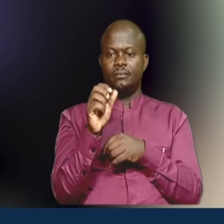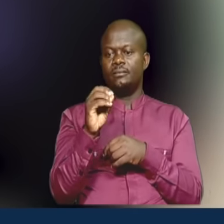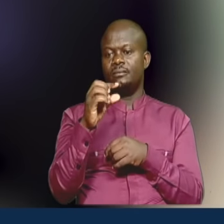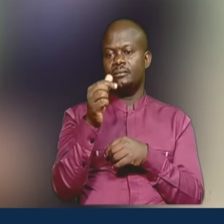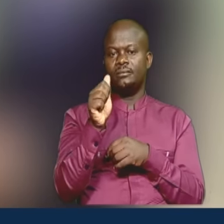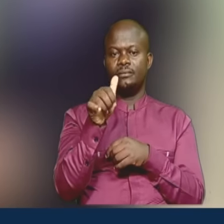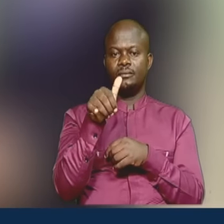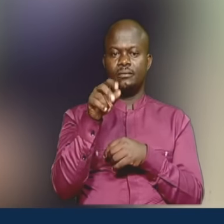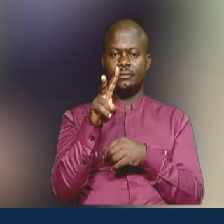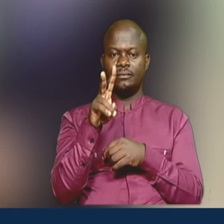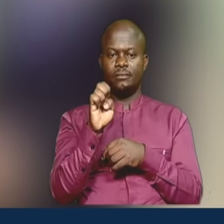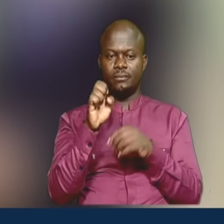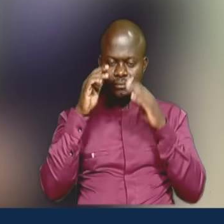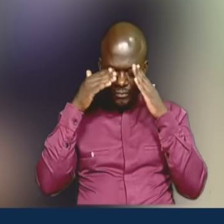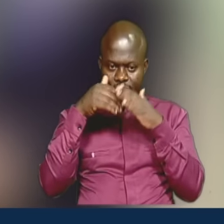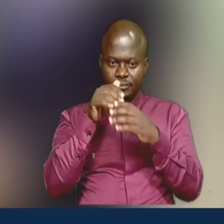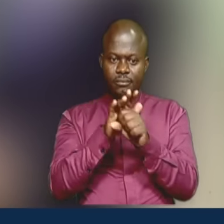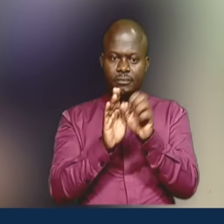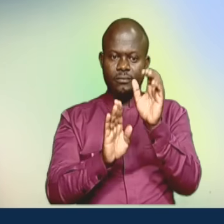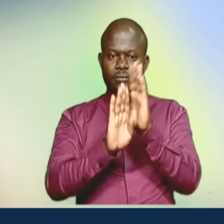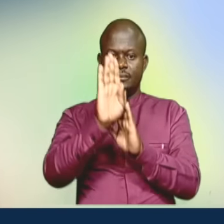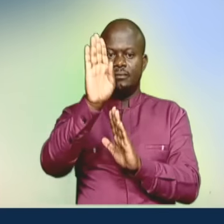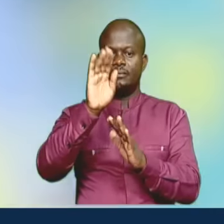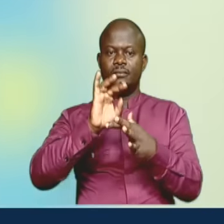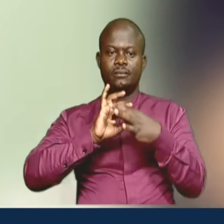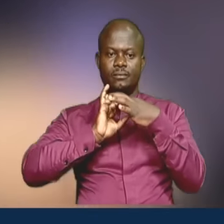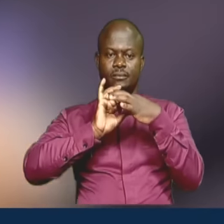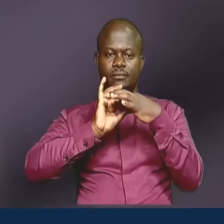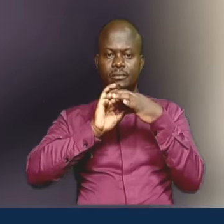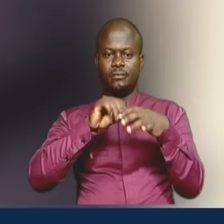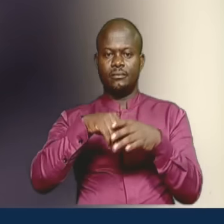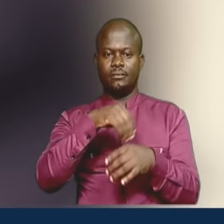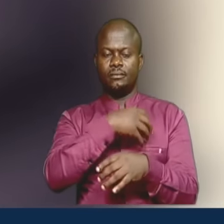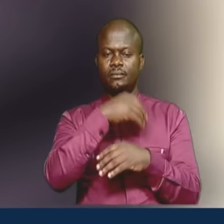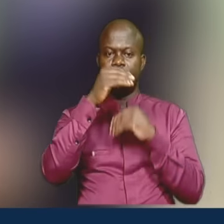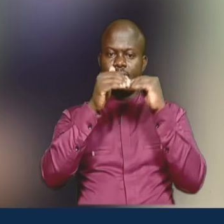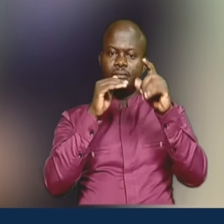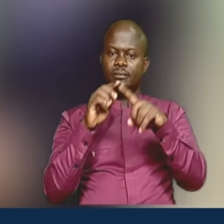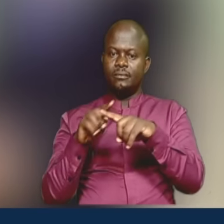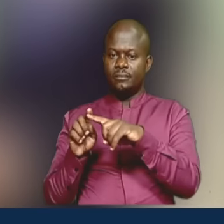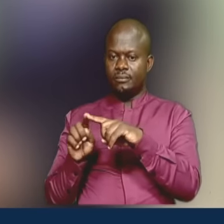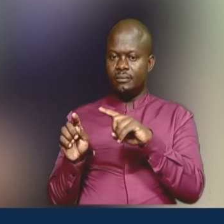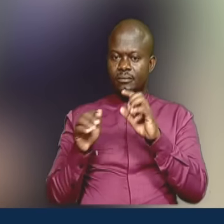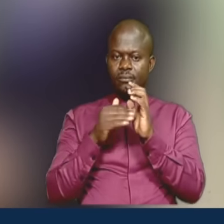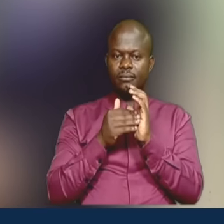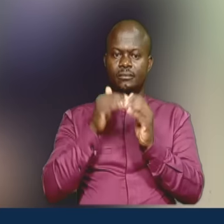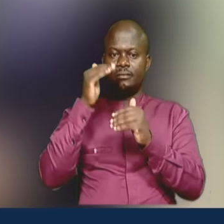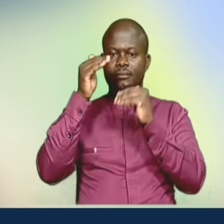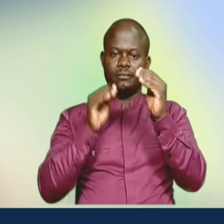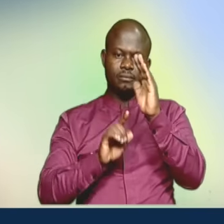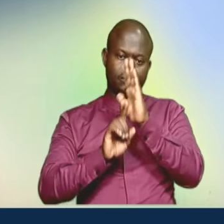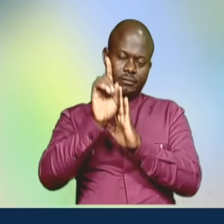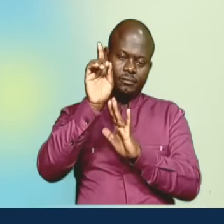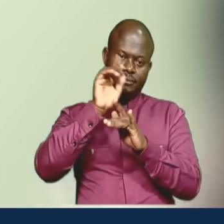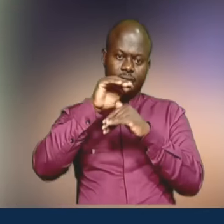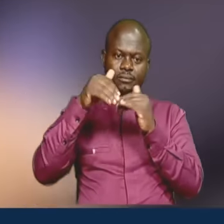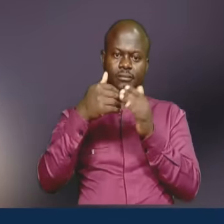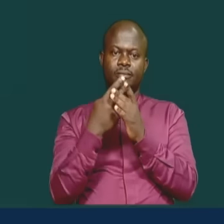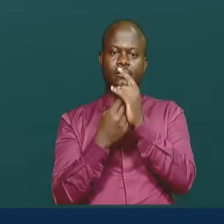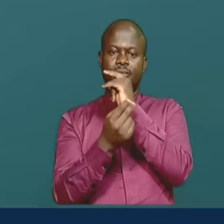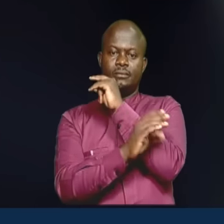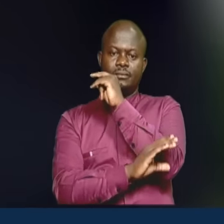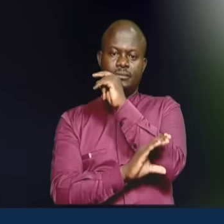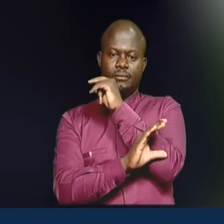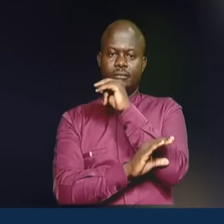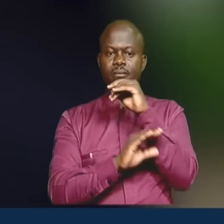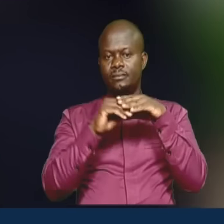bagiranye ibiganiro byagarutse ahanini ku guteza imbere imikoranire mu by'ubukungu mu nzego zitandukanye mu rwego rwo guteza imbere abaturage b'ibihugu byombi. Mu